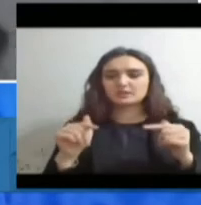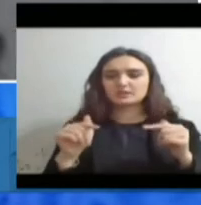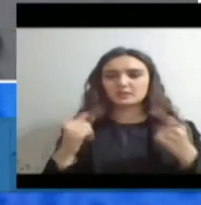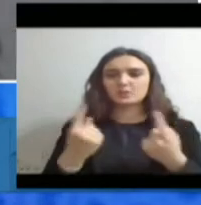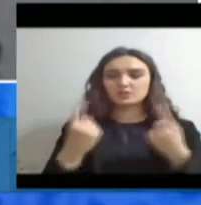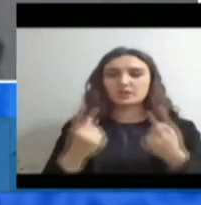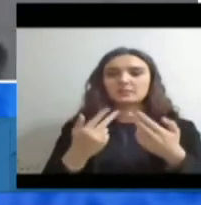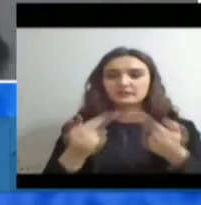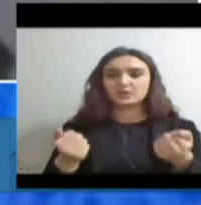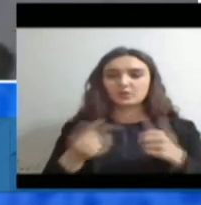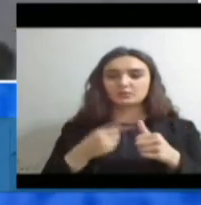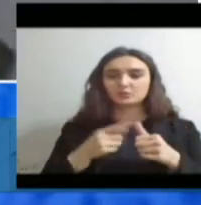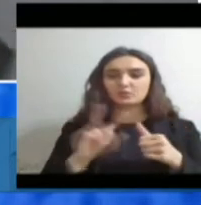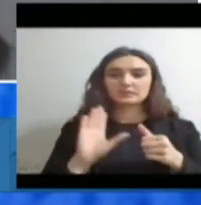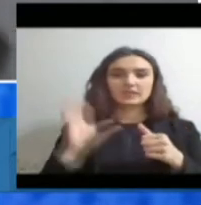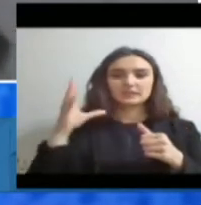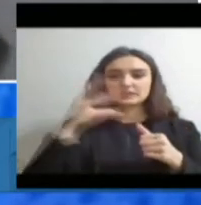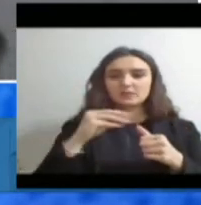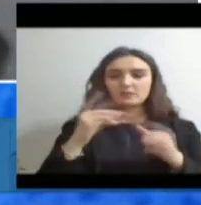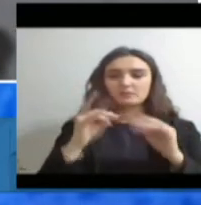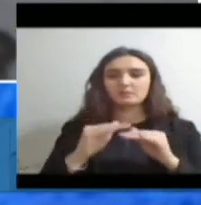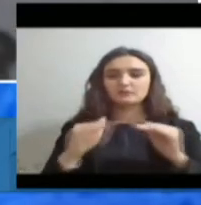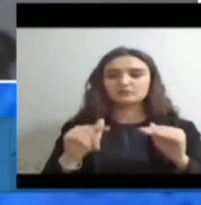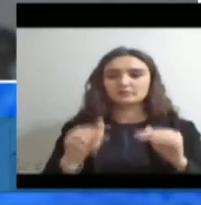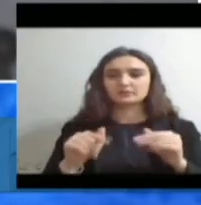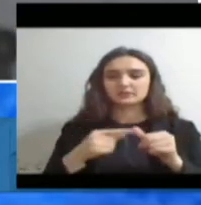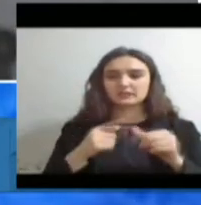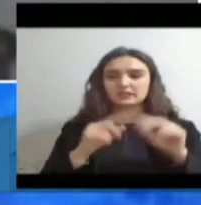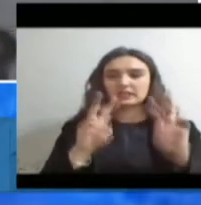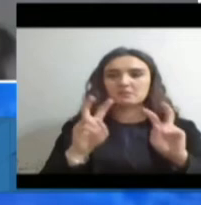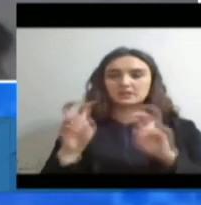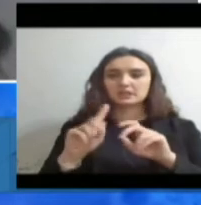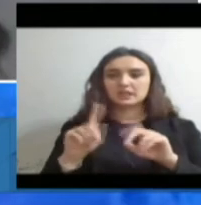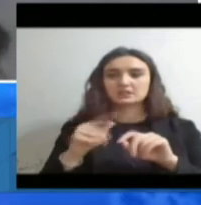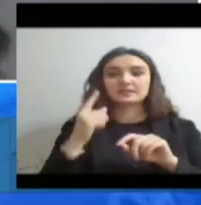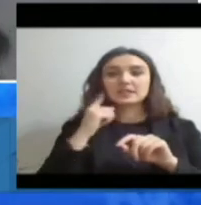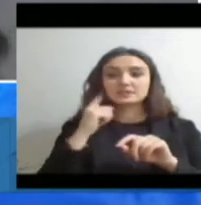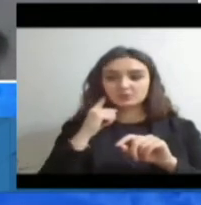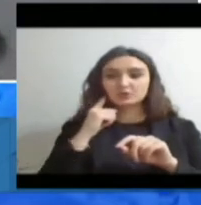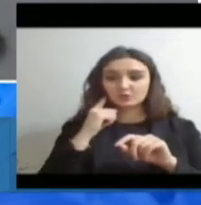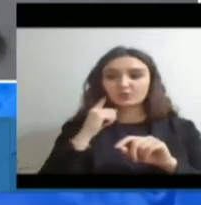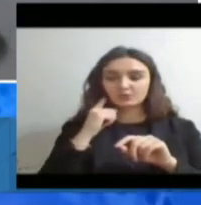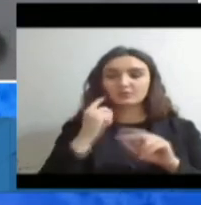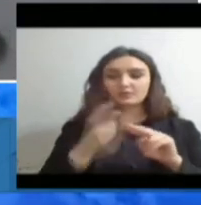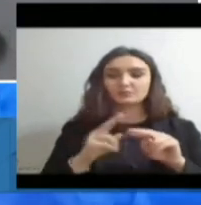ხომ? პრაქტიკულად მთელი დღის განმავლობაში ეს არის ის ძირითადი თემატიკა, რომელიც მათ ესმით. ამიტომ